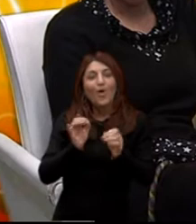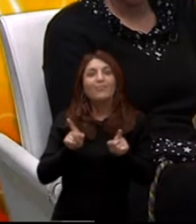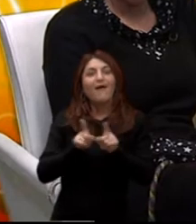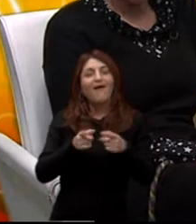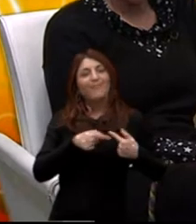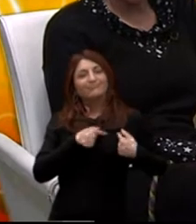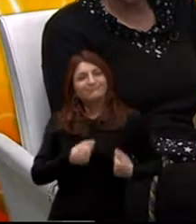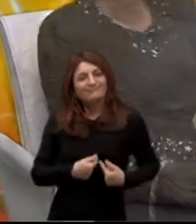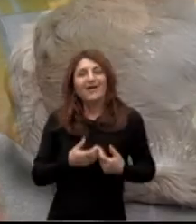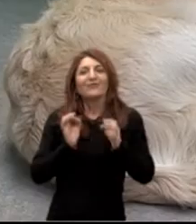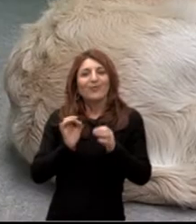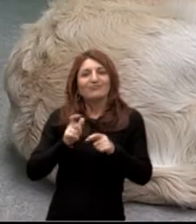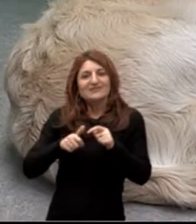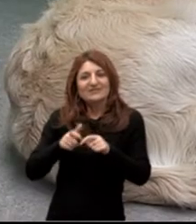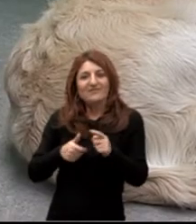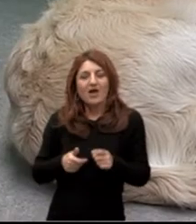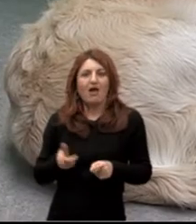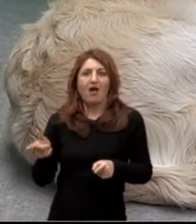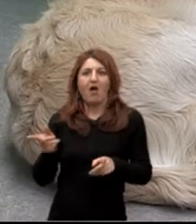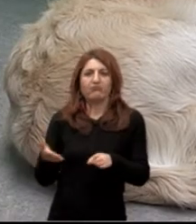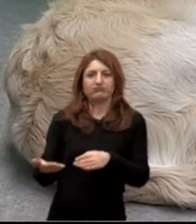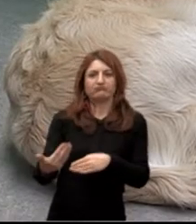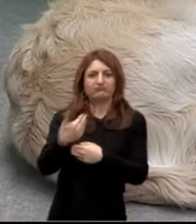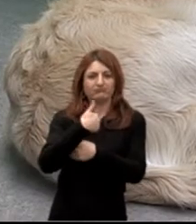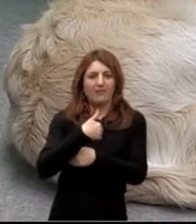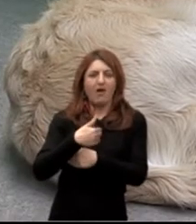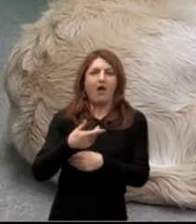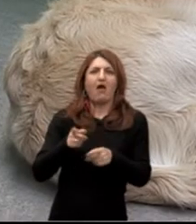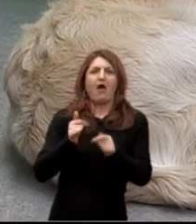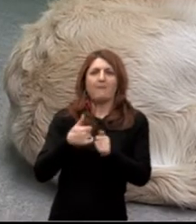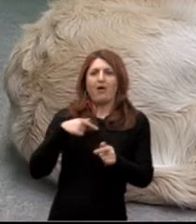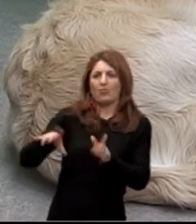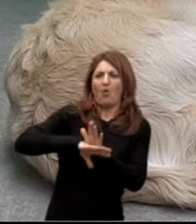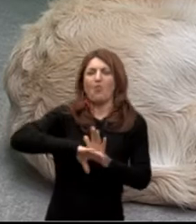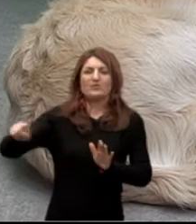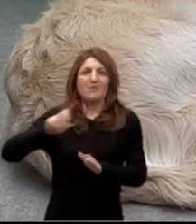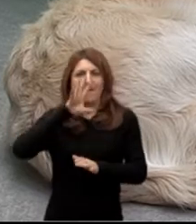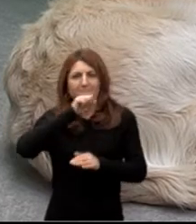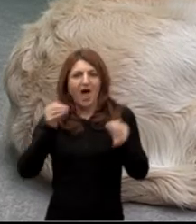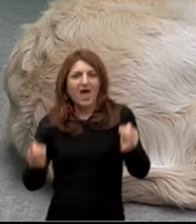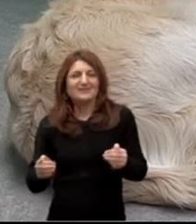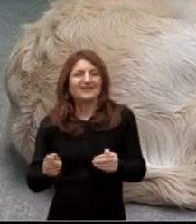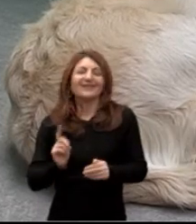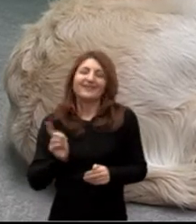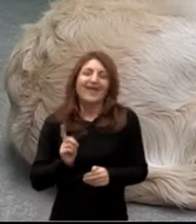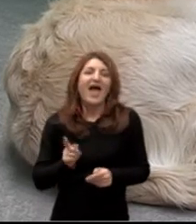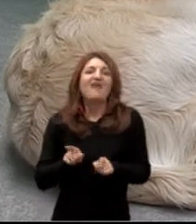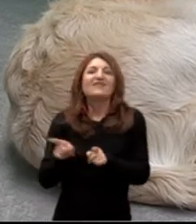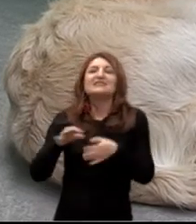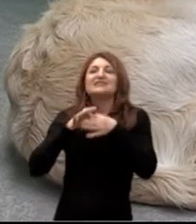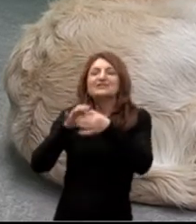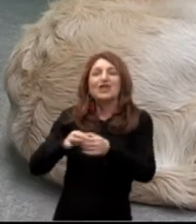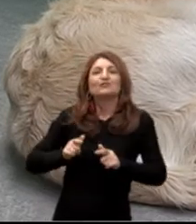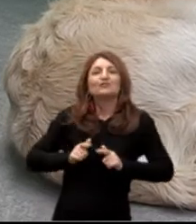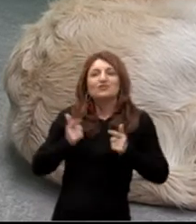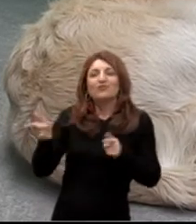ne radimo na principu tome, znači da vi dođete i mi vam uzmemo od tog psa i vi više ništa ne znate o njemu. Vi ste zapravo cijeli